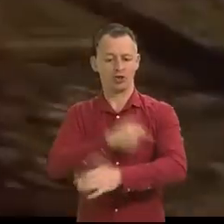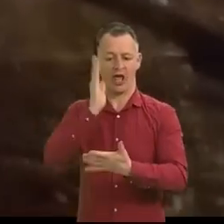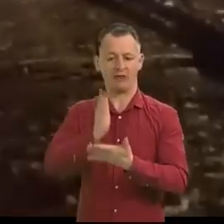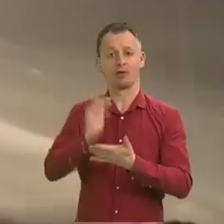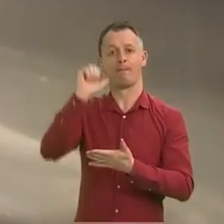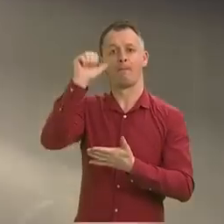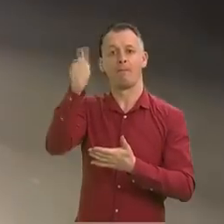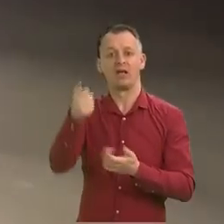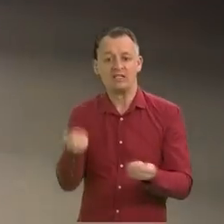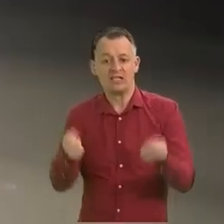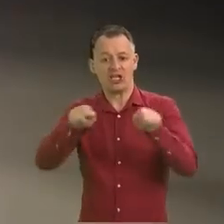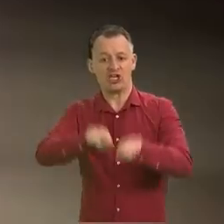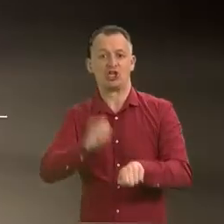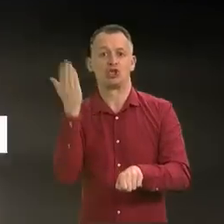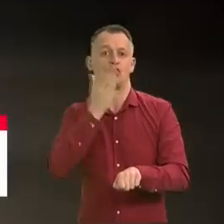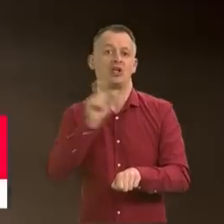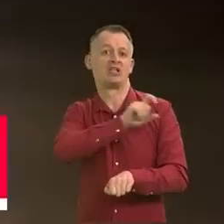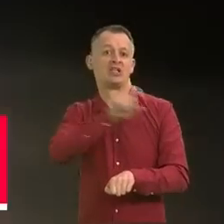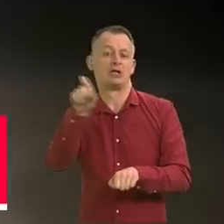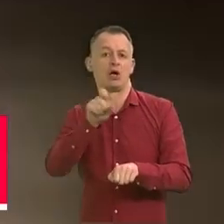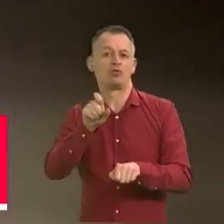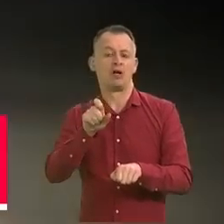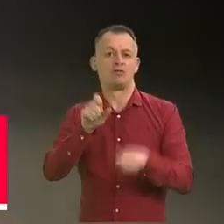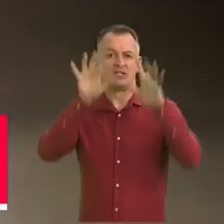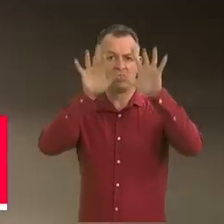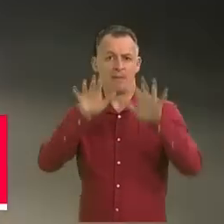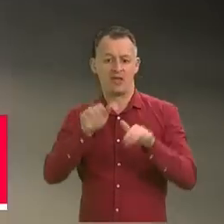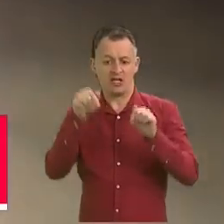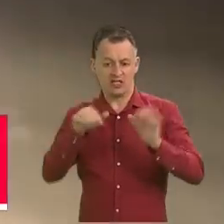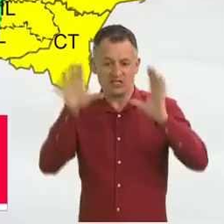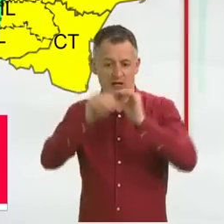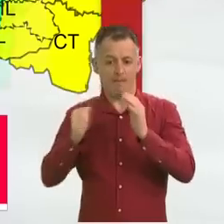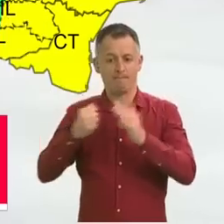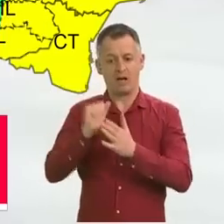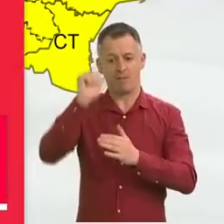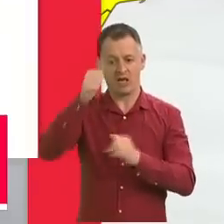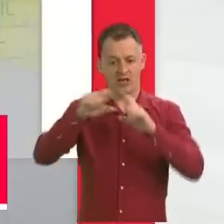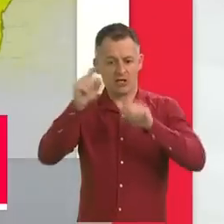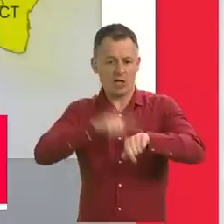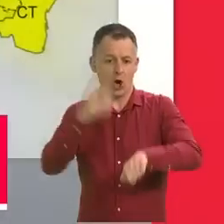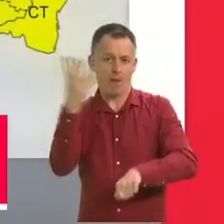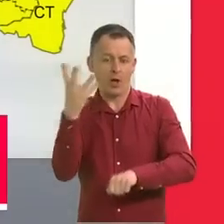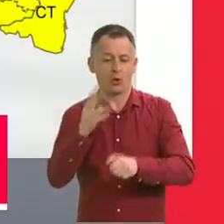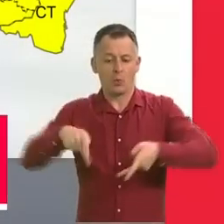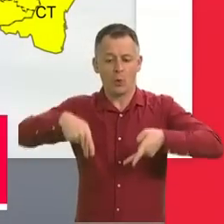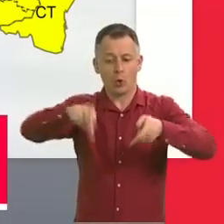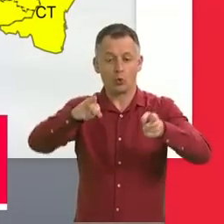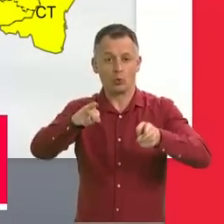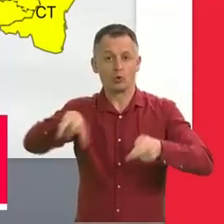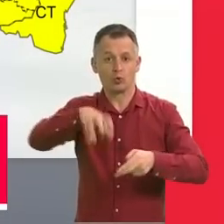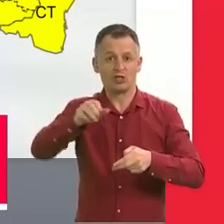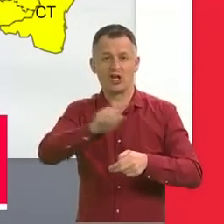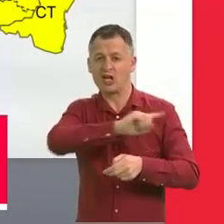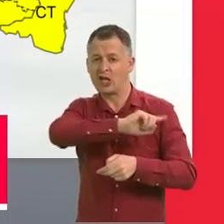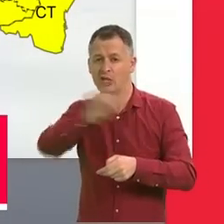mâine să pună lacătul pe școli din cauza zăpezii. Din seara aceasta și până mâine dimineața la ora 4, pe drumurile din cele două județe, nicio